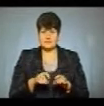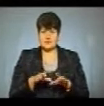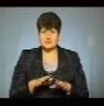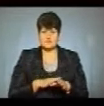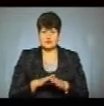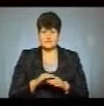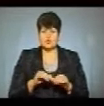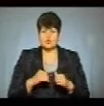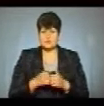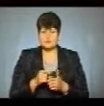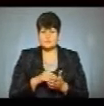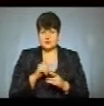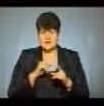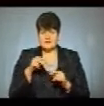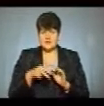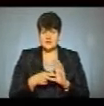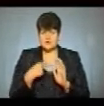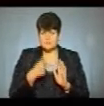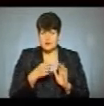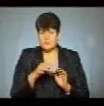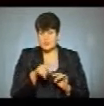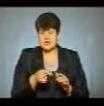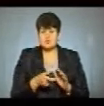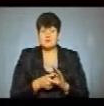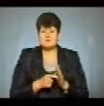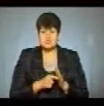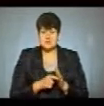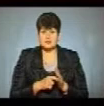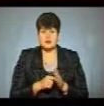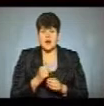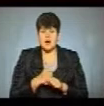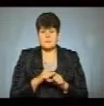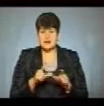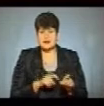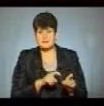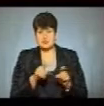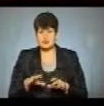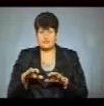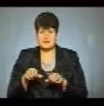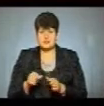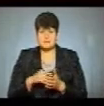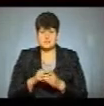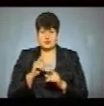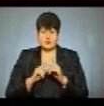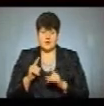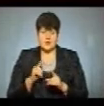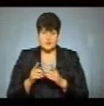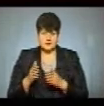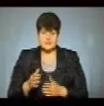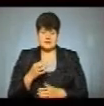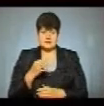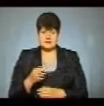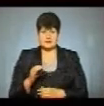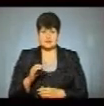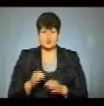виконкому Тернопільської міськради за 2007 рік про те, що приміщення аптеки номер 78 перейшло до власності міськради. Ради, повідомила суддя Надія